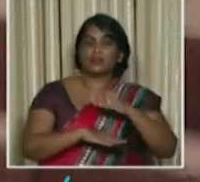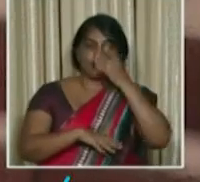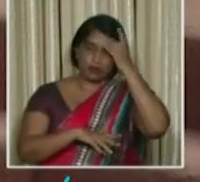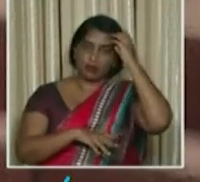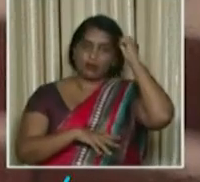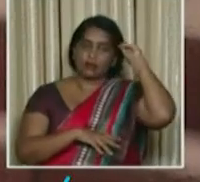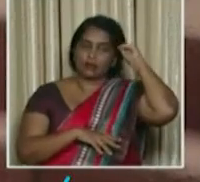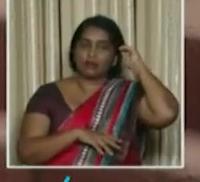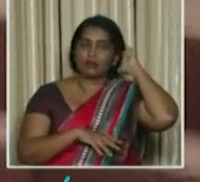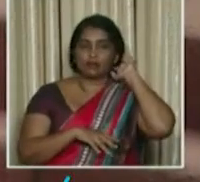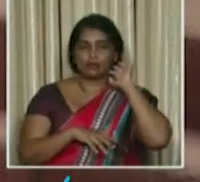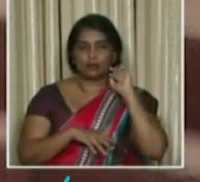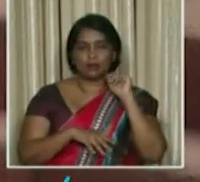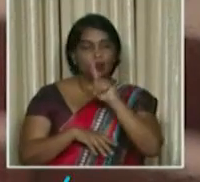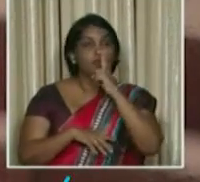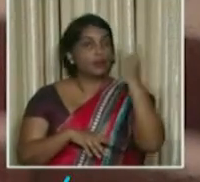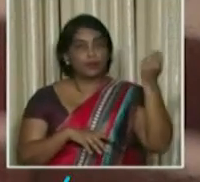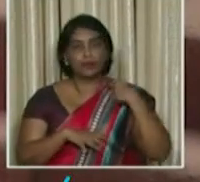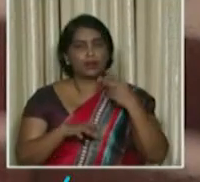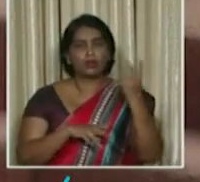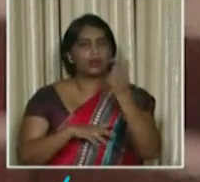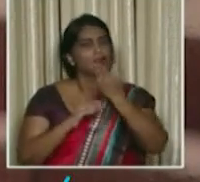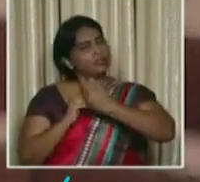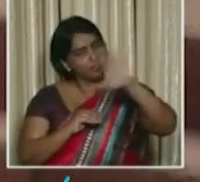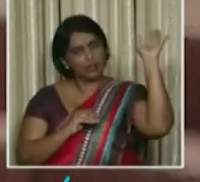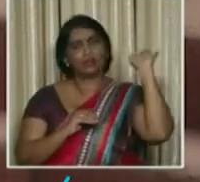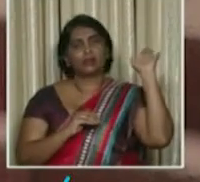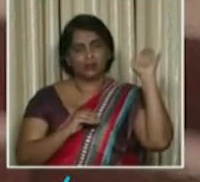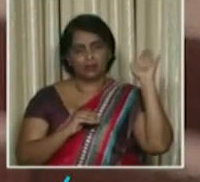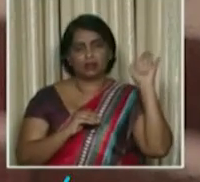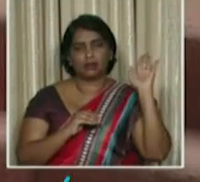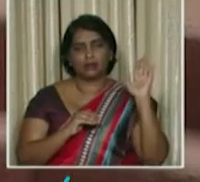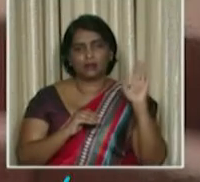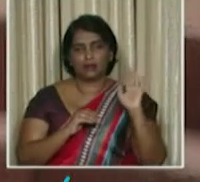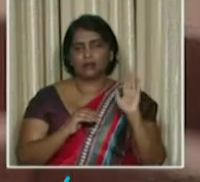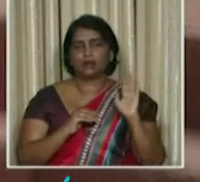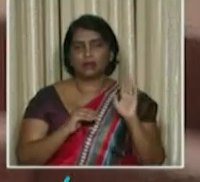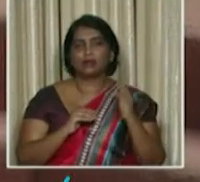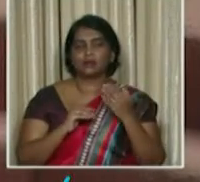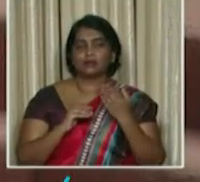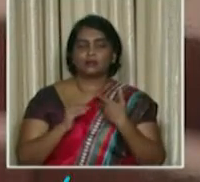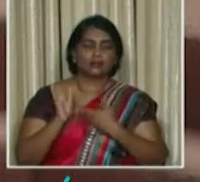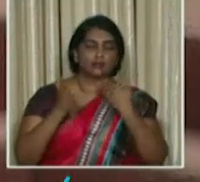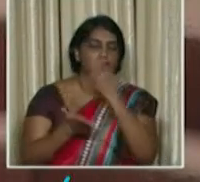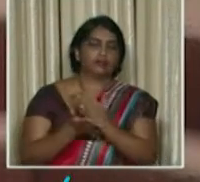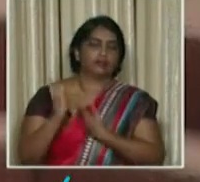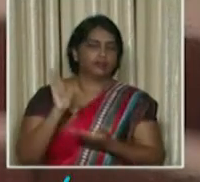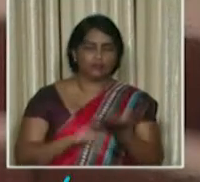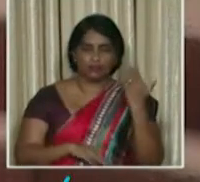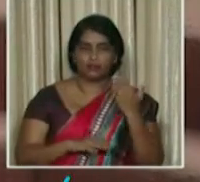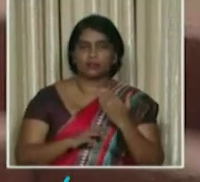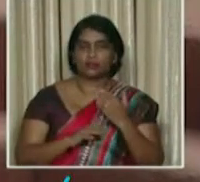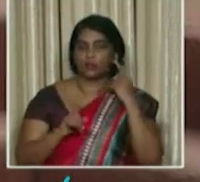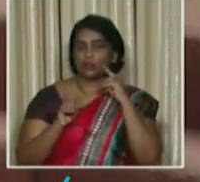ඒකට මම ඔබතුමා කියන කලින් මම කිව්වා මේ තුමන්ලා දෙන්න එළියට දාන්න කියලා. ඒ දාලා තමයි මම සභාව කල් තියලා ගියේ. නමුත්